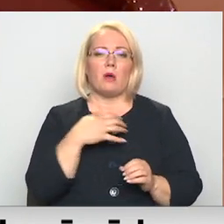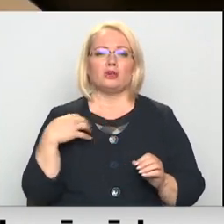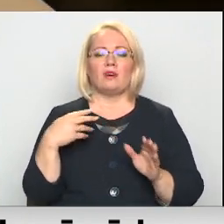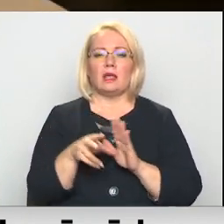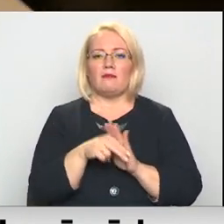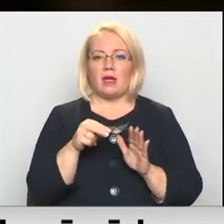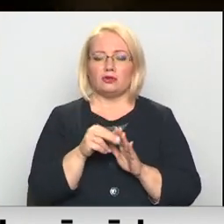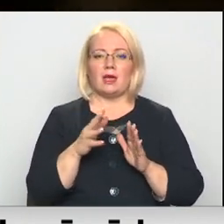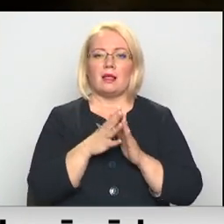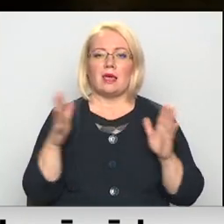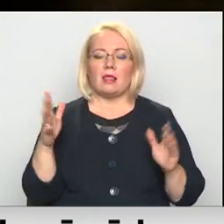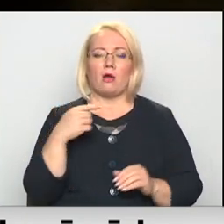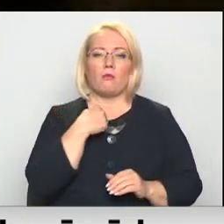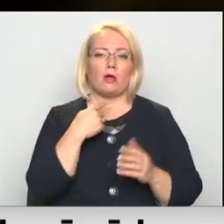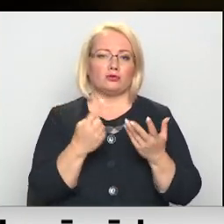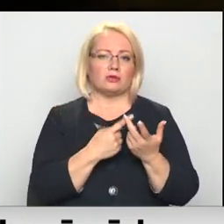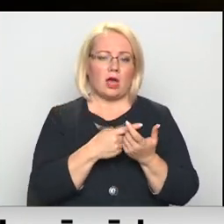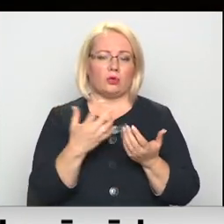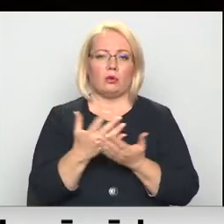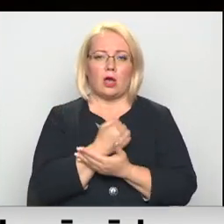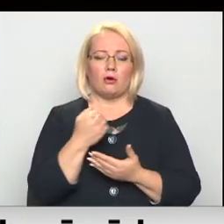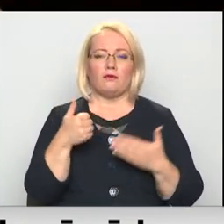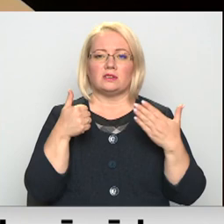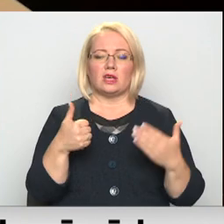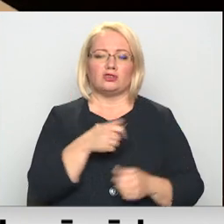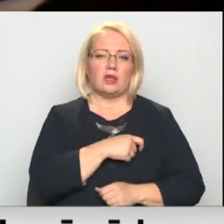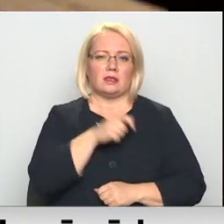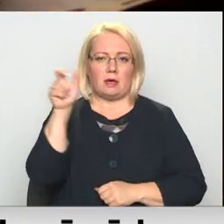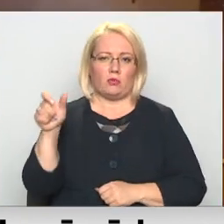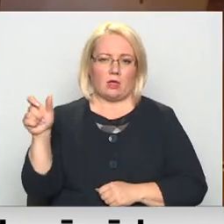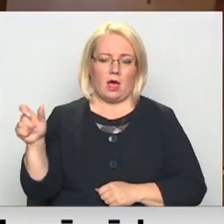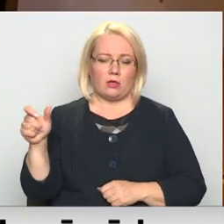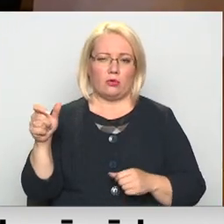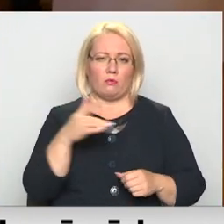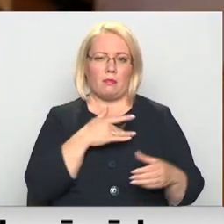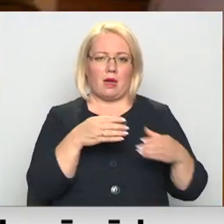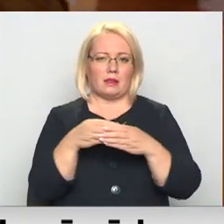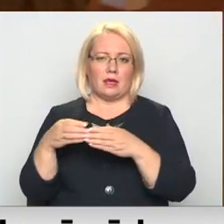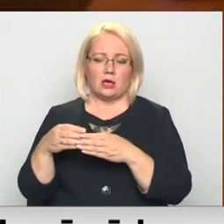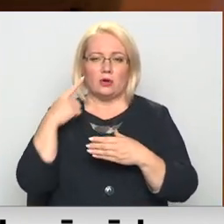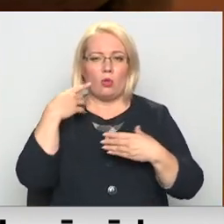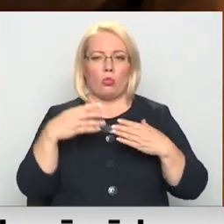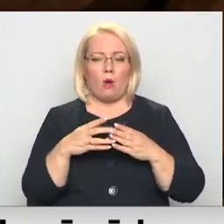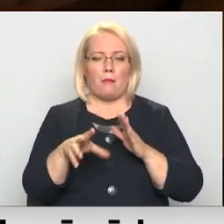vēlēšanās lielāko balsu skaitu ir ieguvuši 6 deputātu kandidātu saraksti, no kuriem domē pie